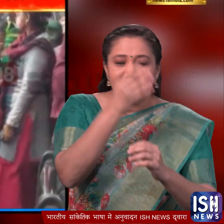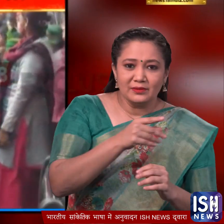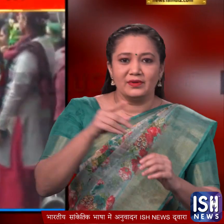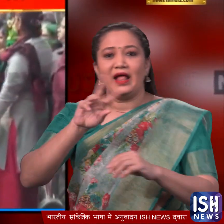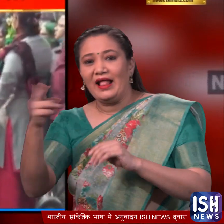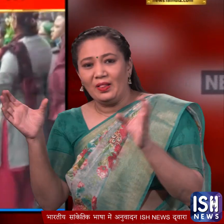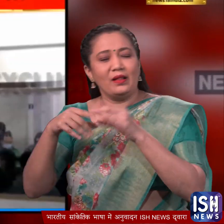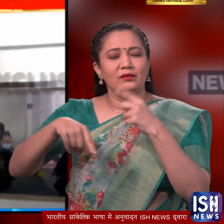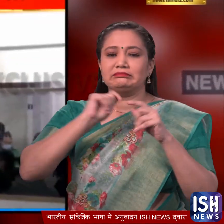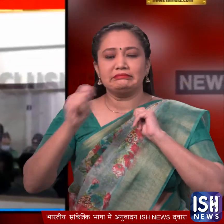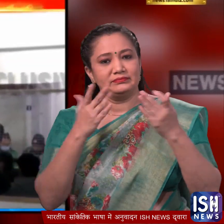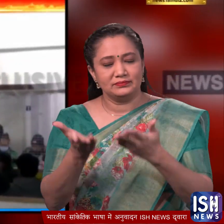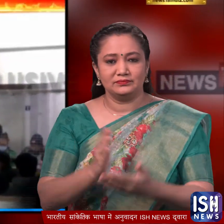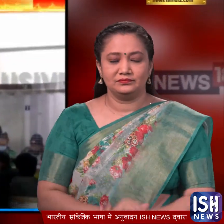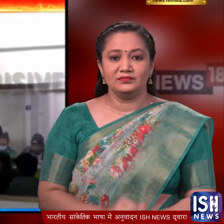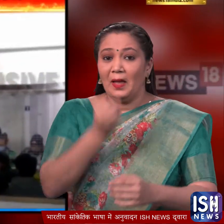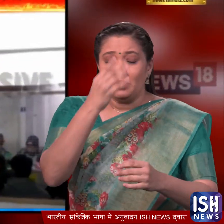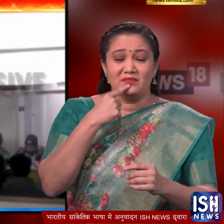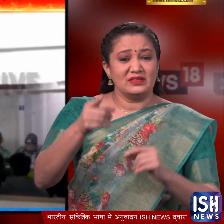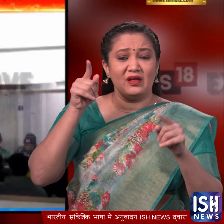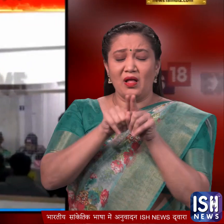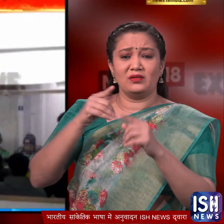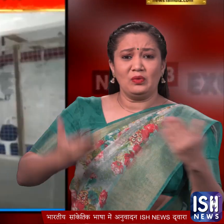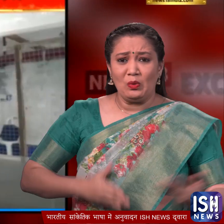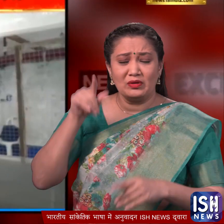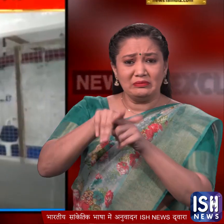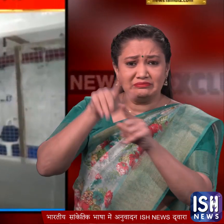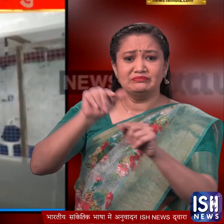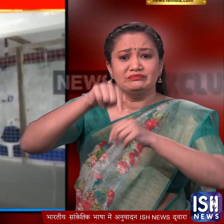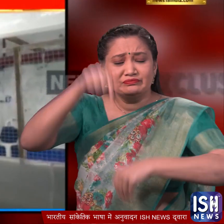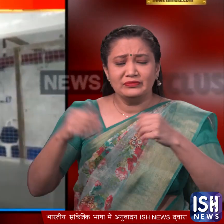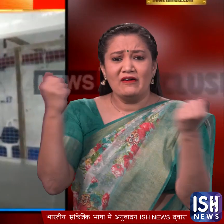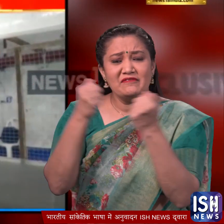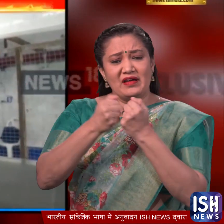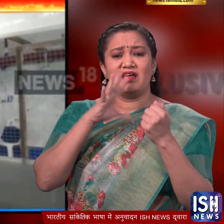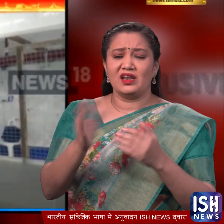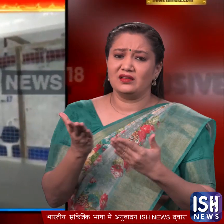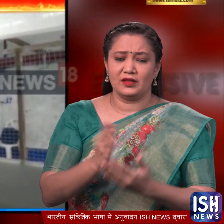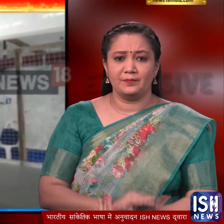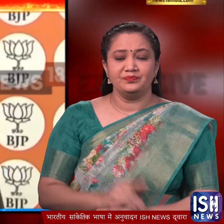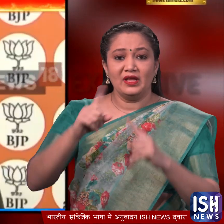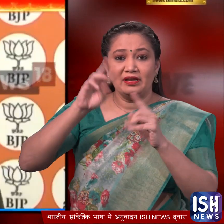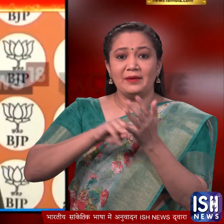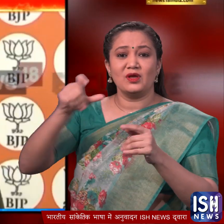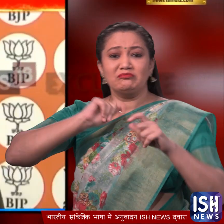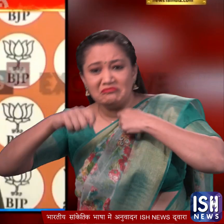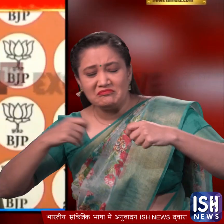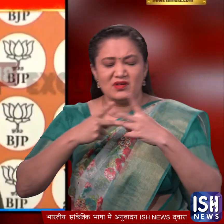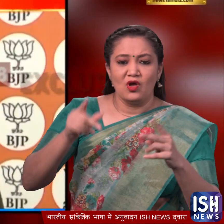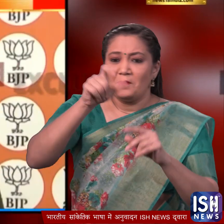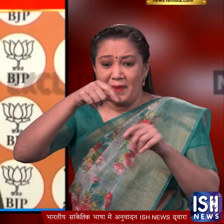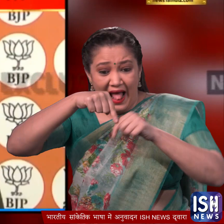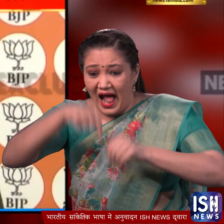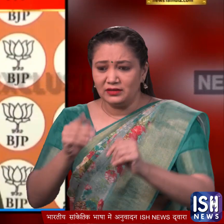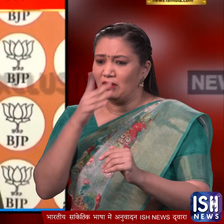बिटवीन द बीजेपी एंड सीपीएम। लेकिन बीजेपी ने हिंसा की बात करते हुए कोलकाता नगर निगम के चुनाव के नतीजों पर उंगली उठा दी। टीएमसी के गुंडे